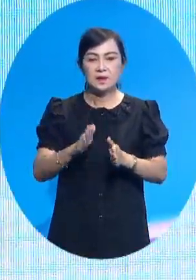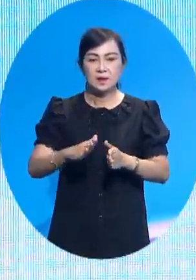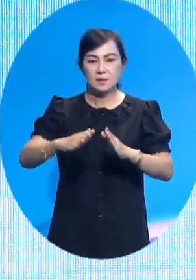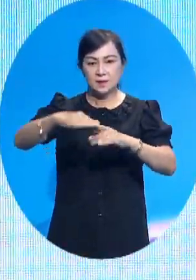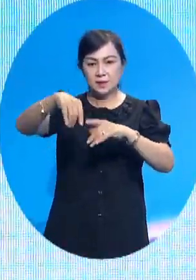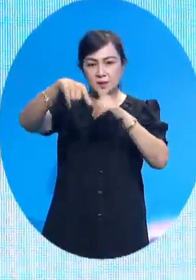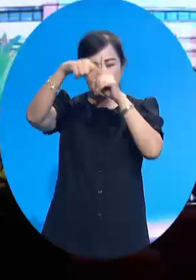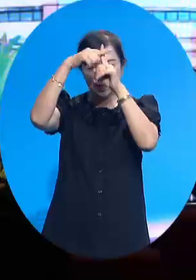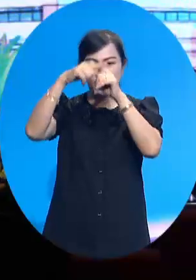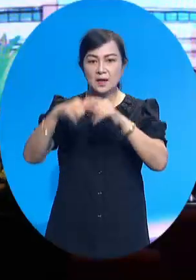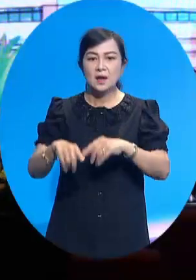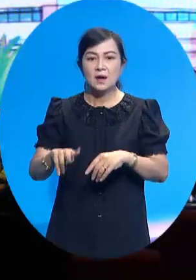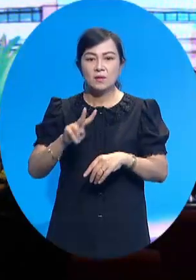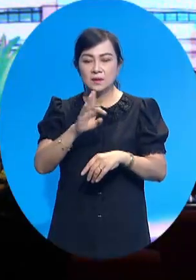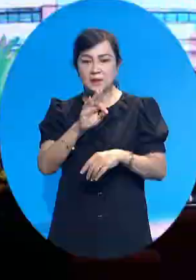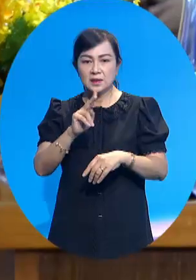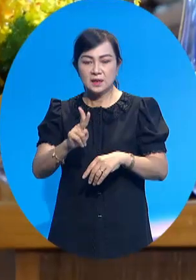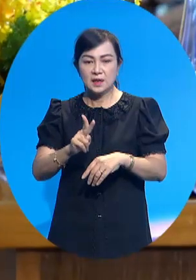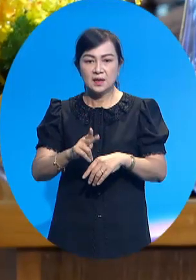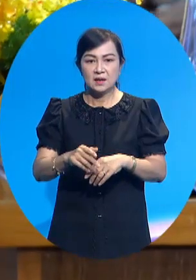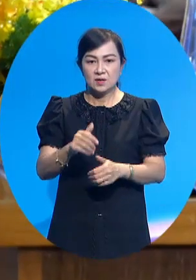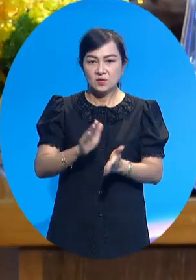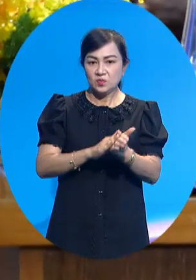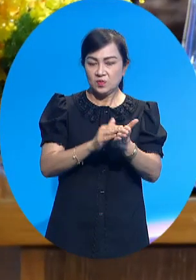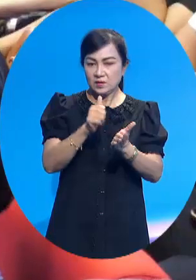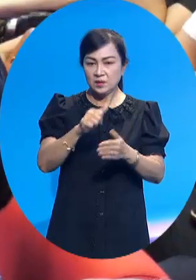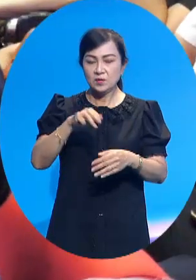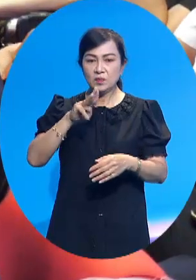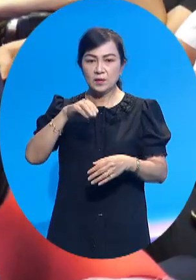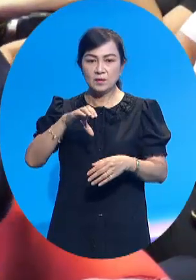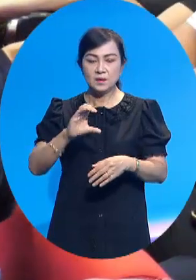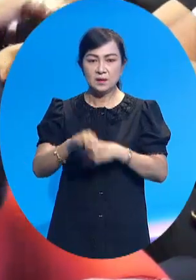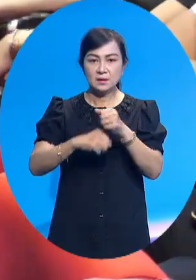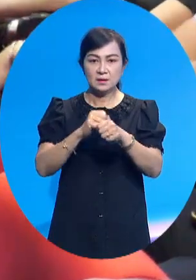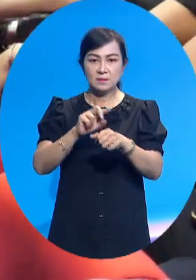Thí sinh Vũ Thị Thanh Hằng đã xuất sắc đạt giải Én vàng UMC năm 2023.